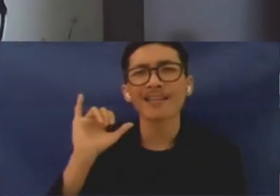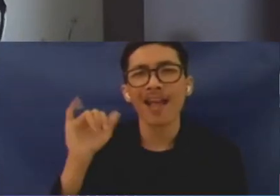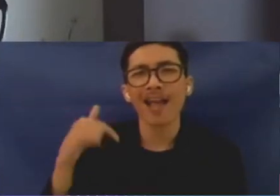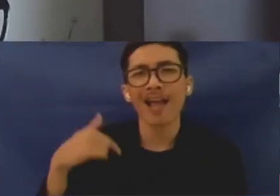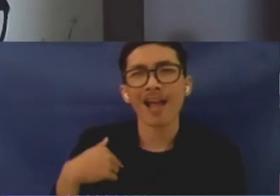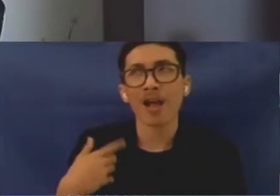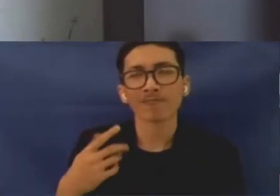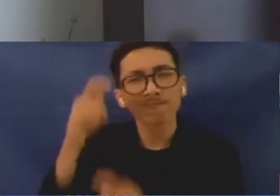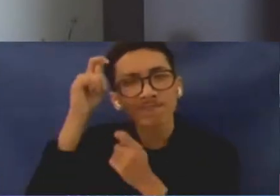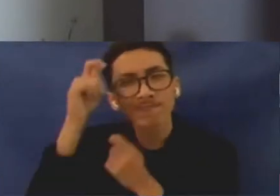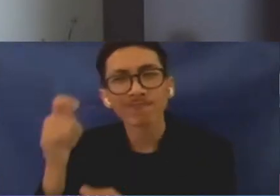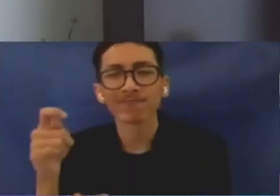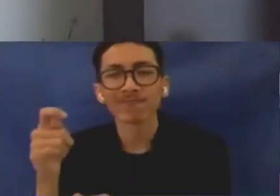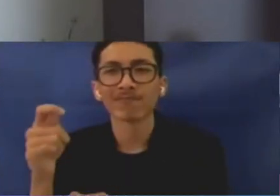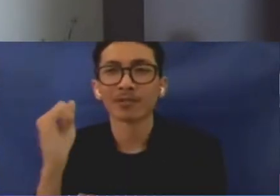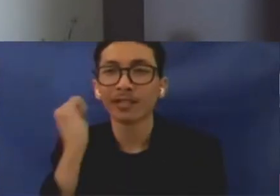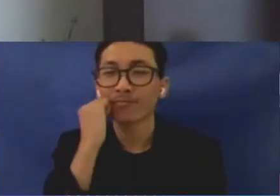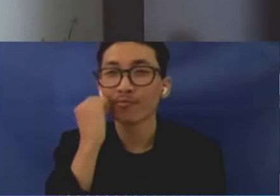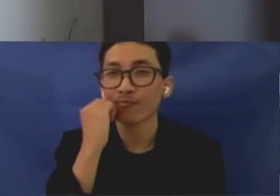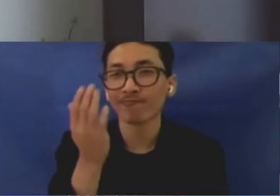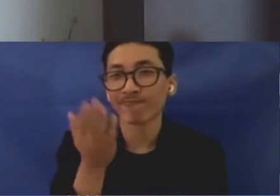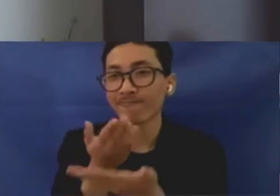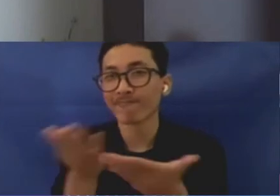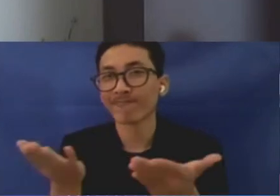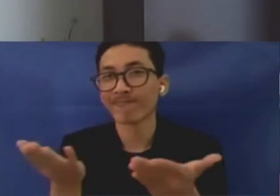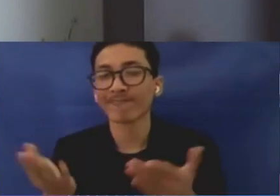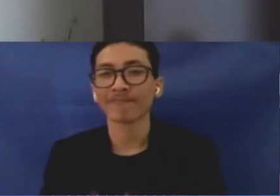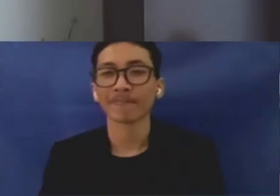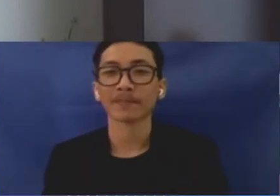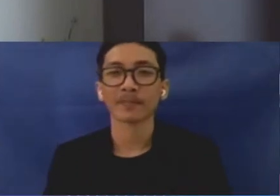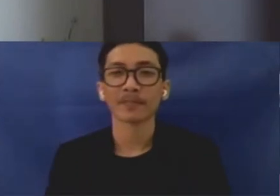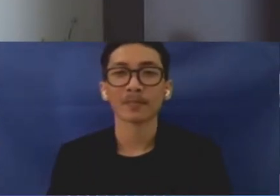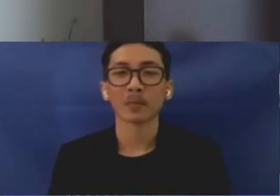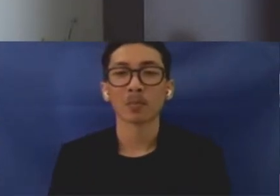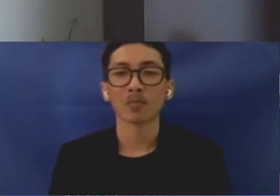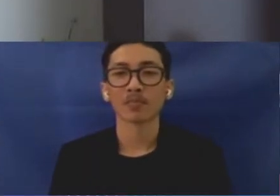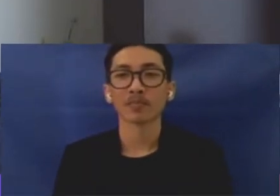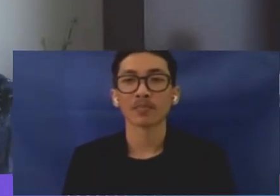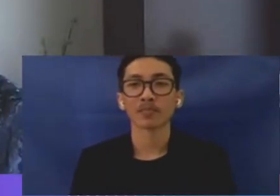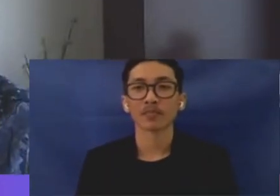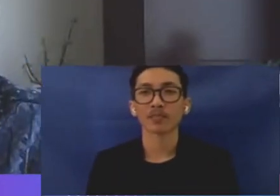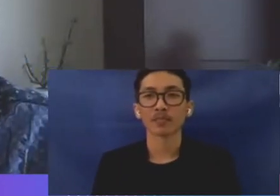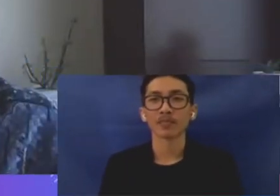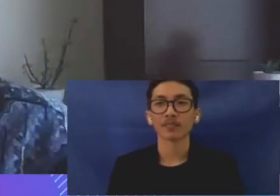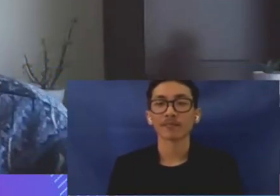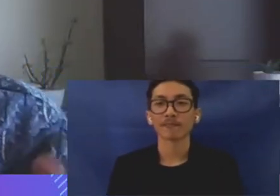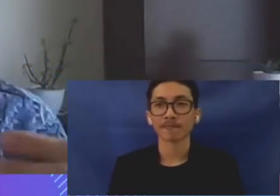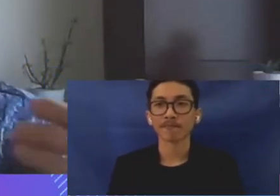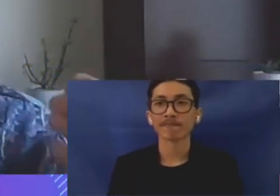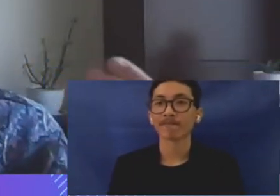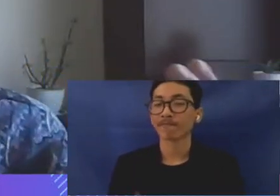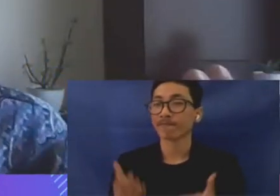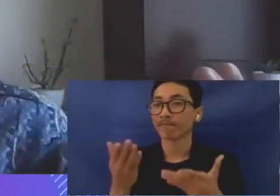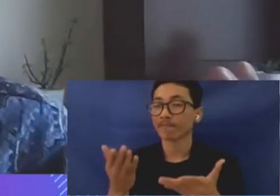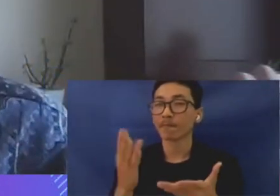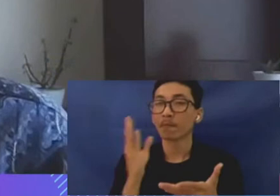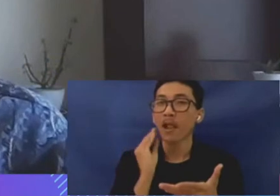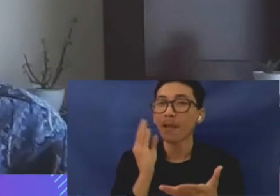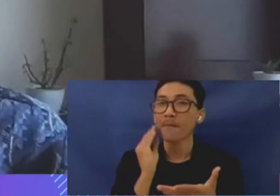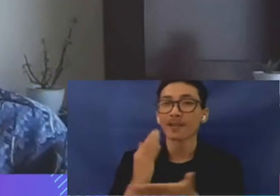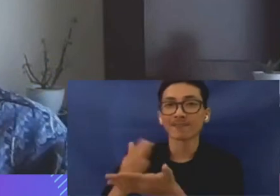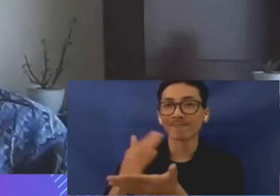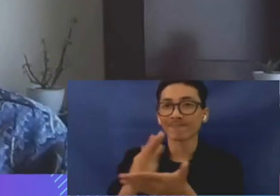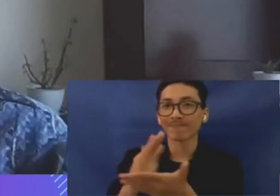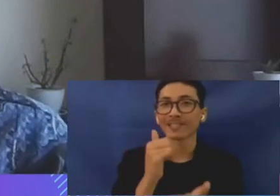ibu-ibu yang berkumpul hari ini supaya bisa bagikan pengalaman mereka. Topik hari ini adalah